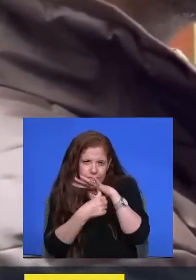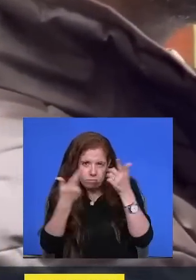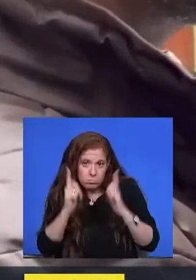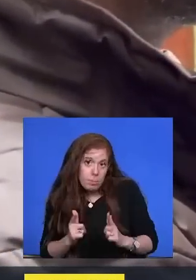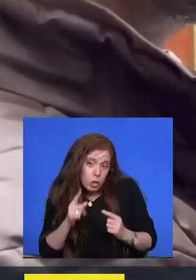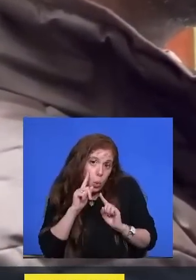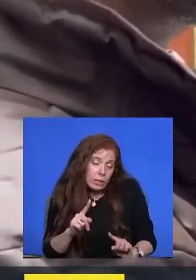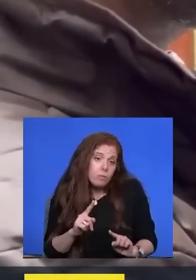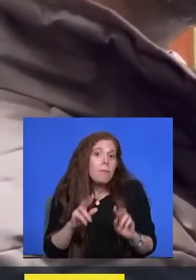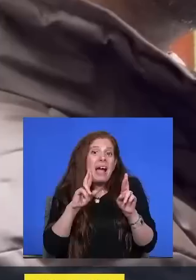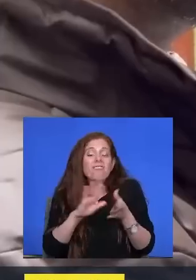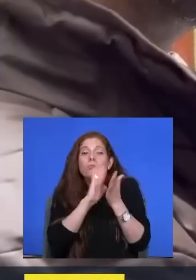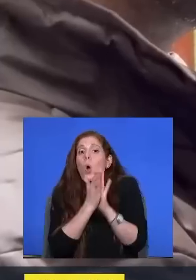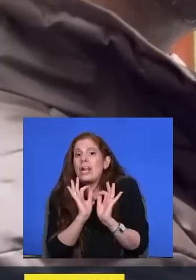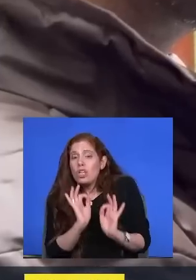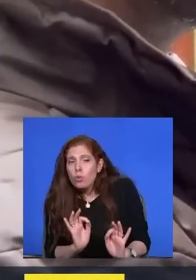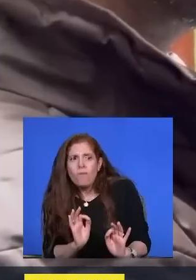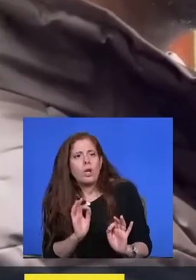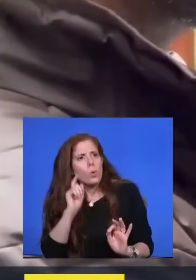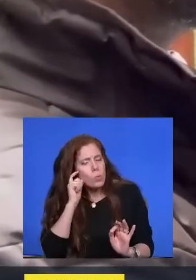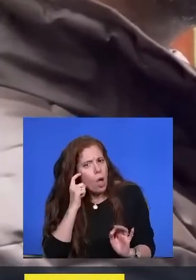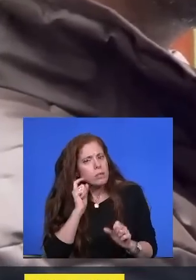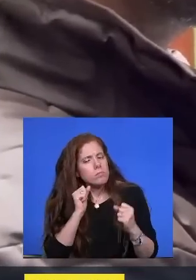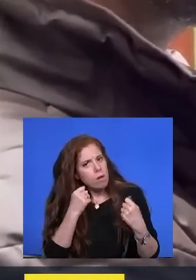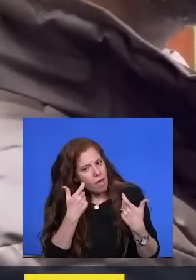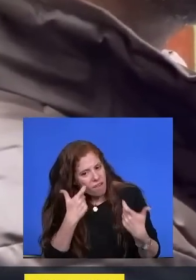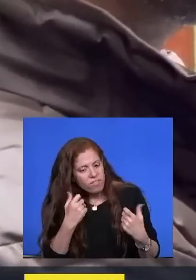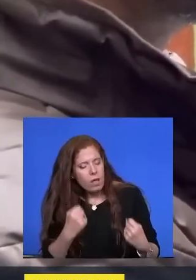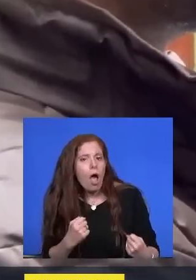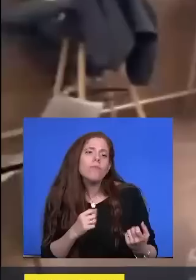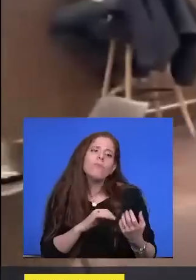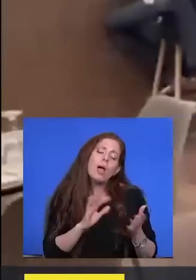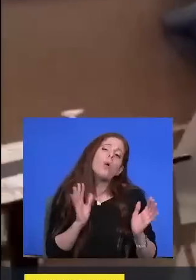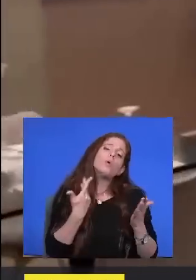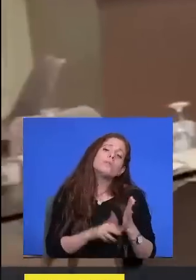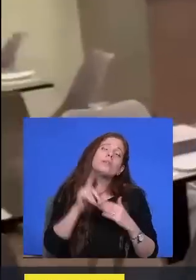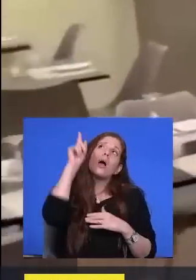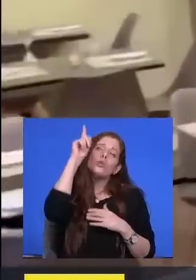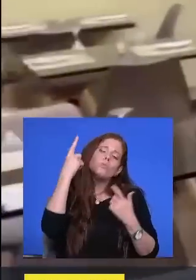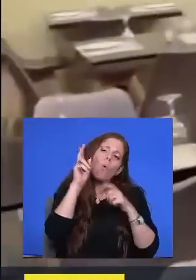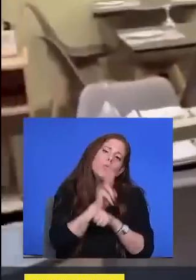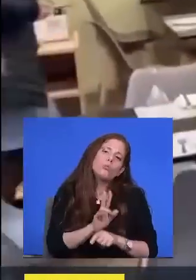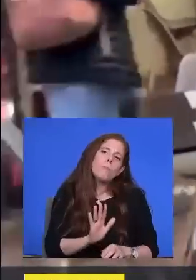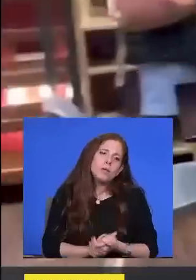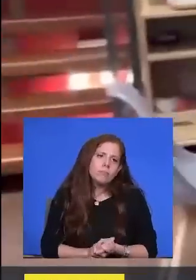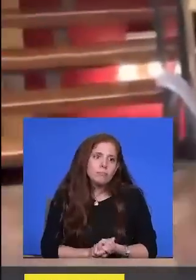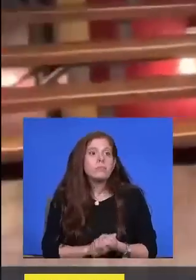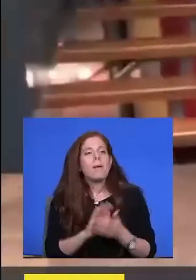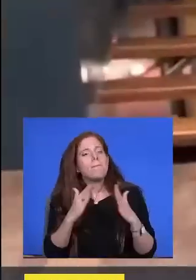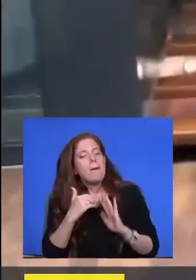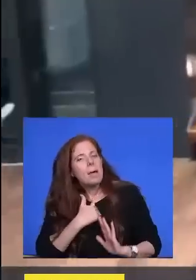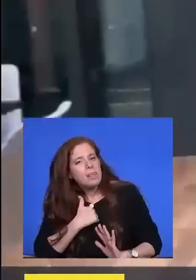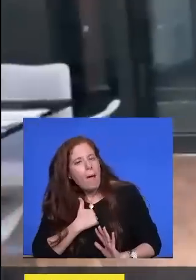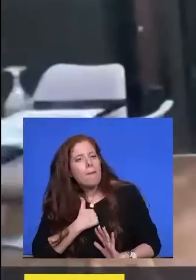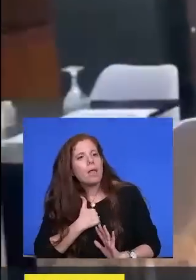ומקווים שהכל יהיה טוב, שאנחנו דואגים להבטחה, ומעבר לזה, אנחנו בידיים של הקדוש ברוך הוא. בבית חב"ד ובמסעדה מרגישים בטוחים